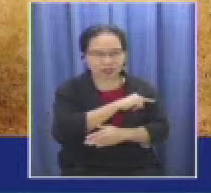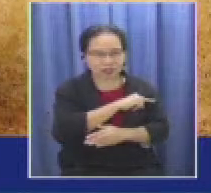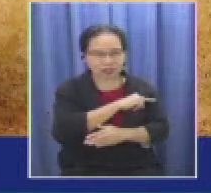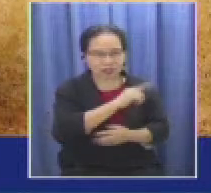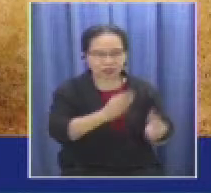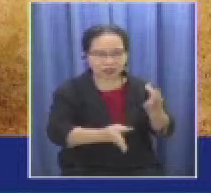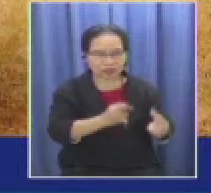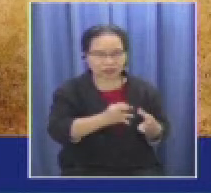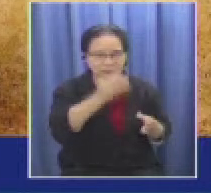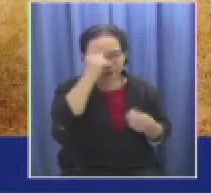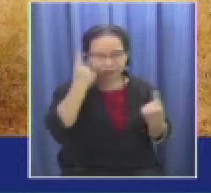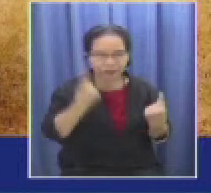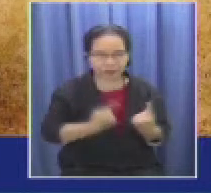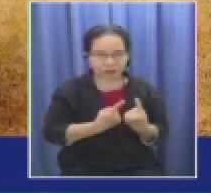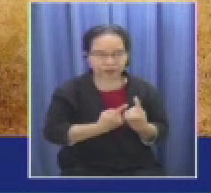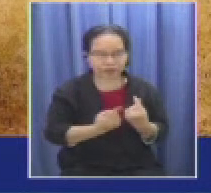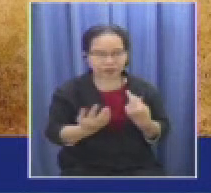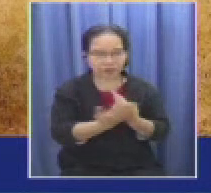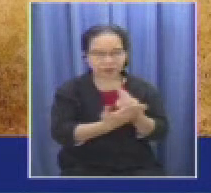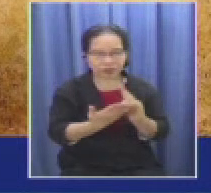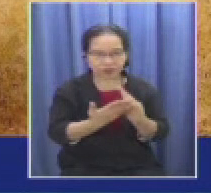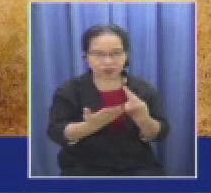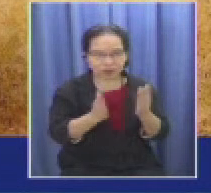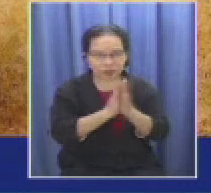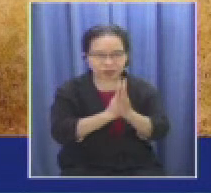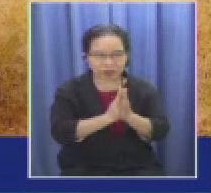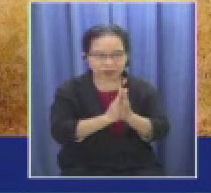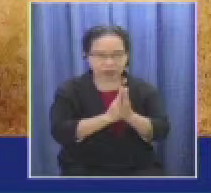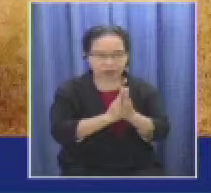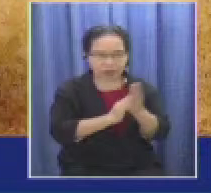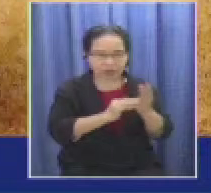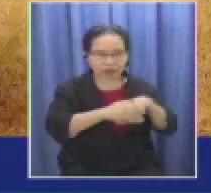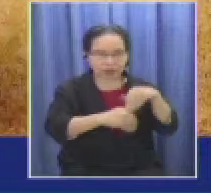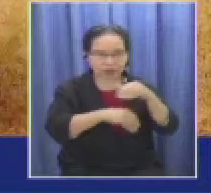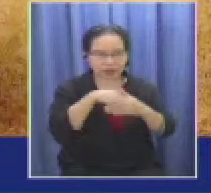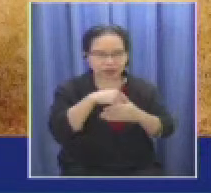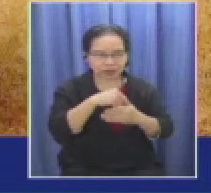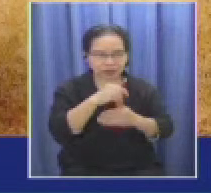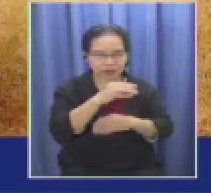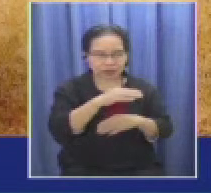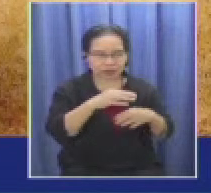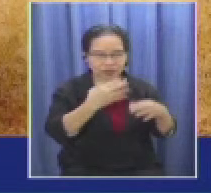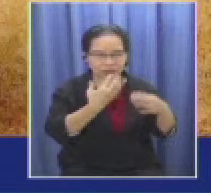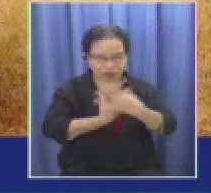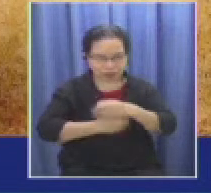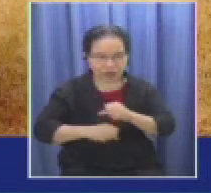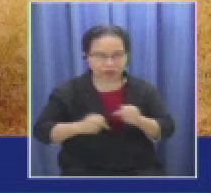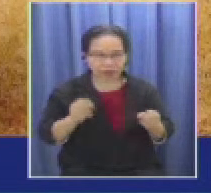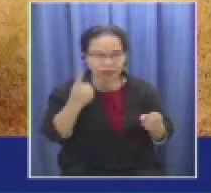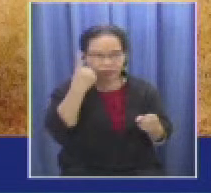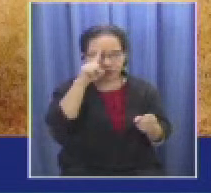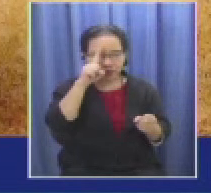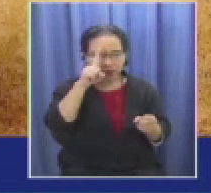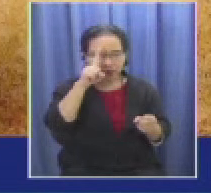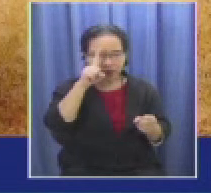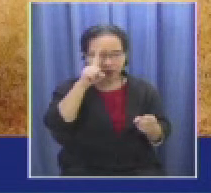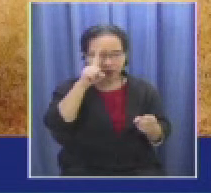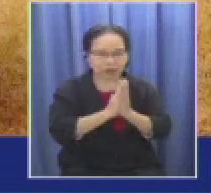maye. Ɔsoro pono bompaye maye. Adekyea nsoroma bompaye maye. Na